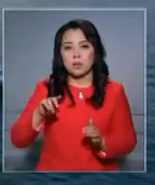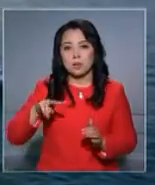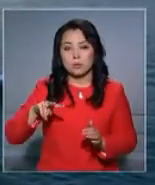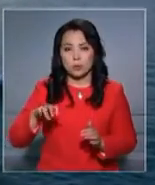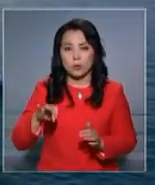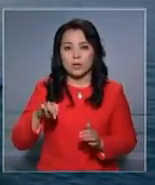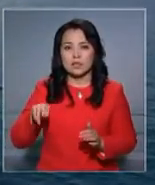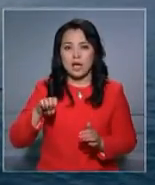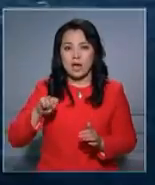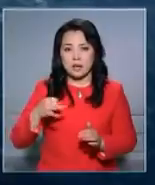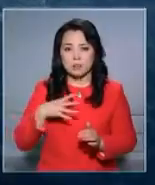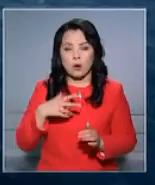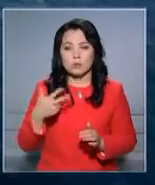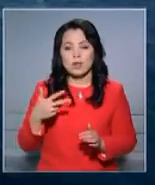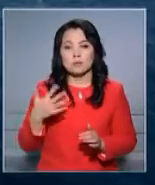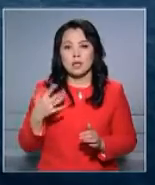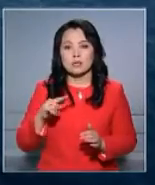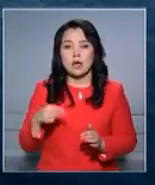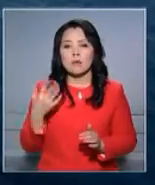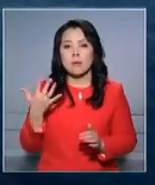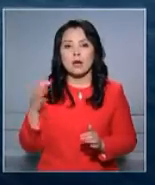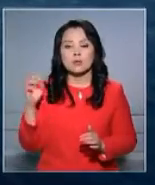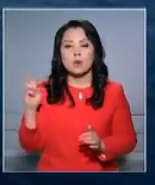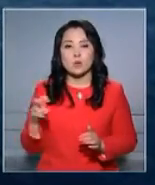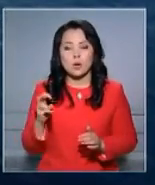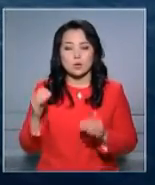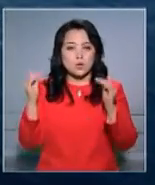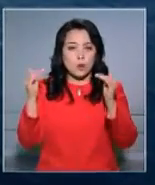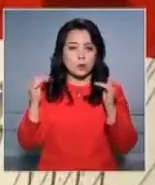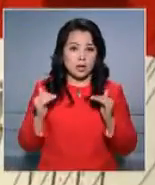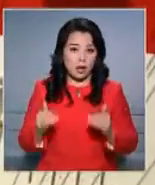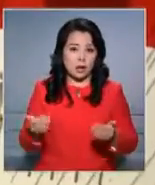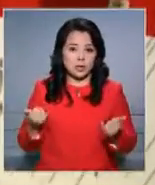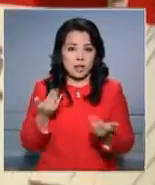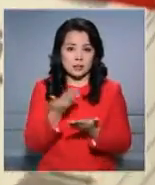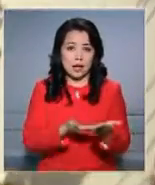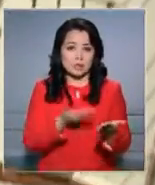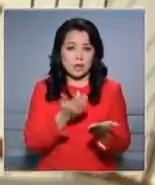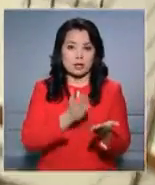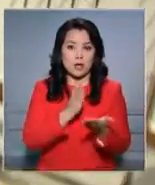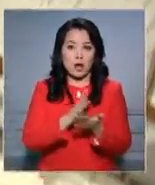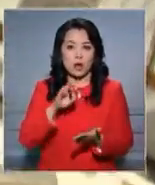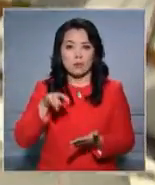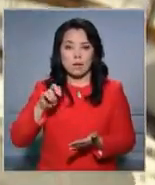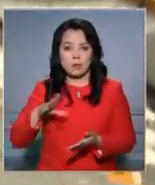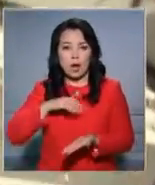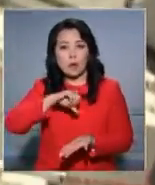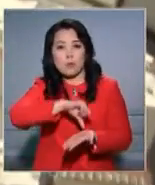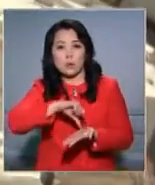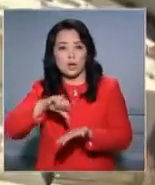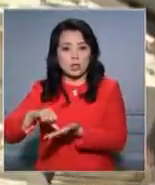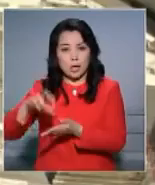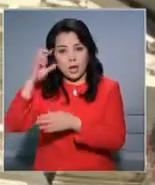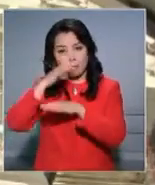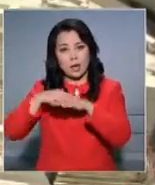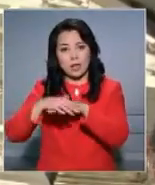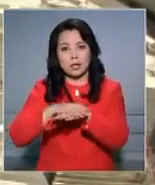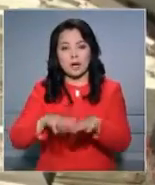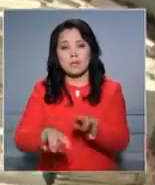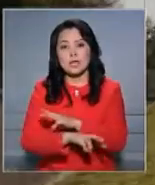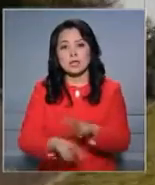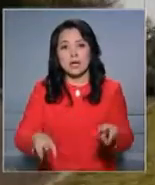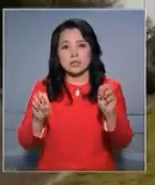WTI-дікі $35.5 дейін төмендеген. Сарапшылардың пайымдауынша оған АПЕК-ке мүше мемлекеттердің мұнай министрлері